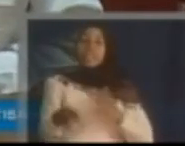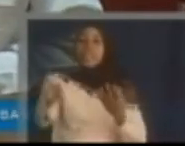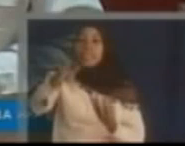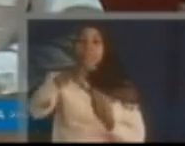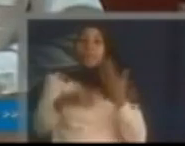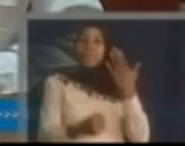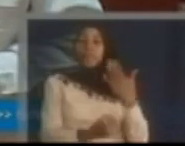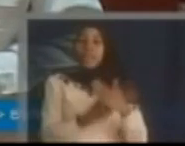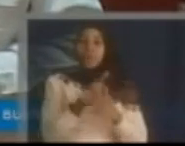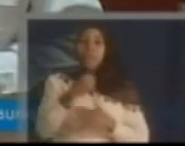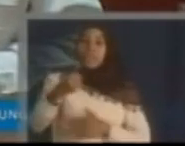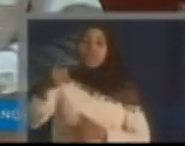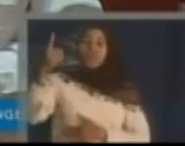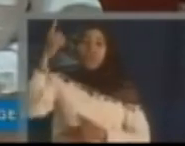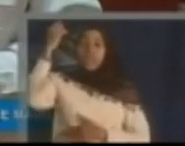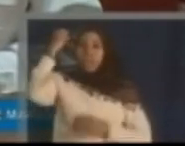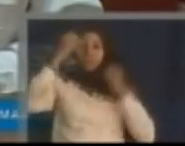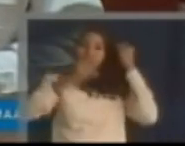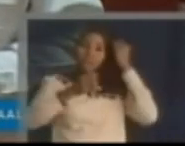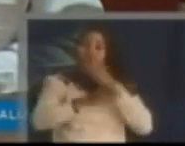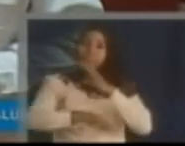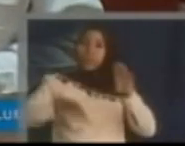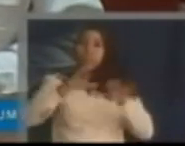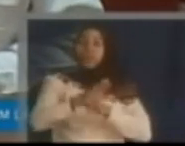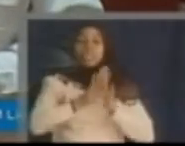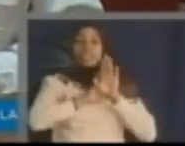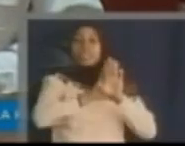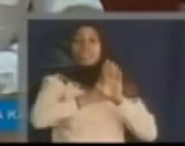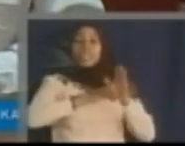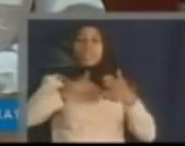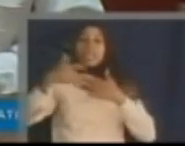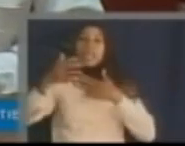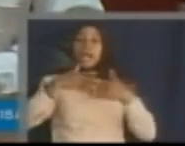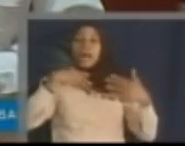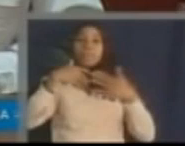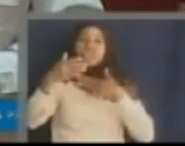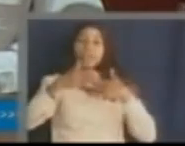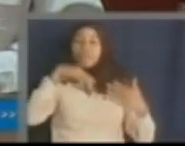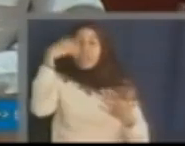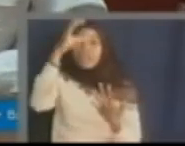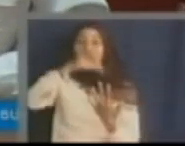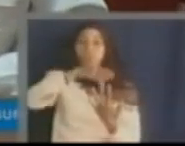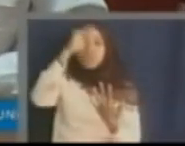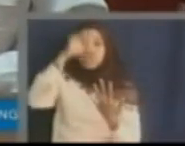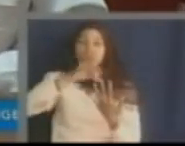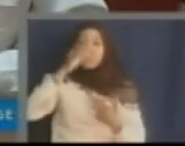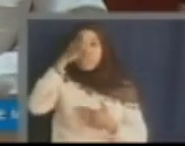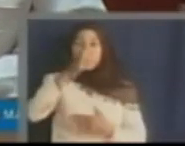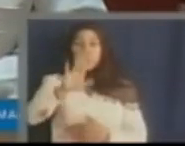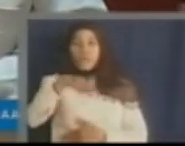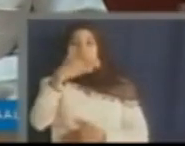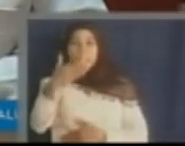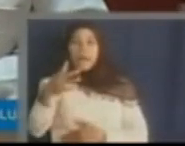Mwenyekiti tayari ameshafanya uteuzi huo baada ya kutafakari kama inavyoonekana mashauri kwenye jambo hili.